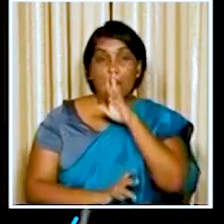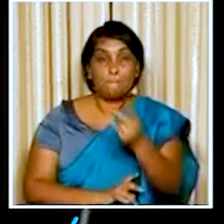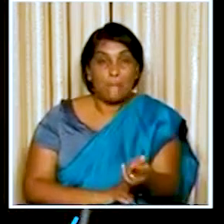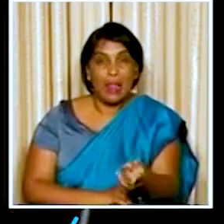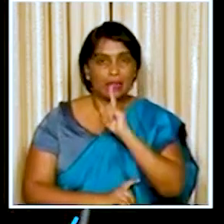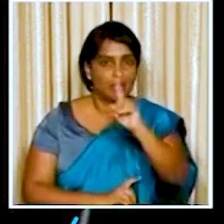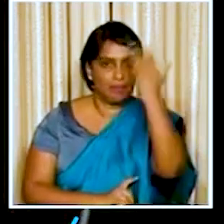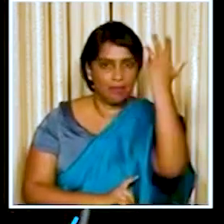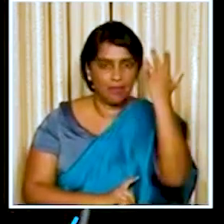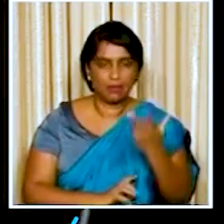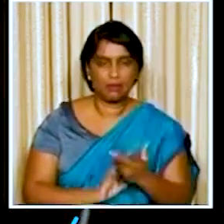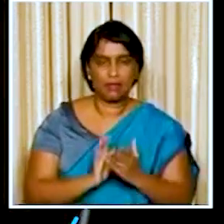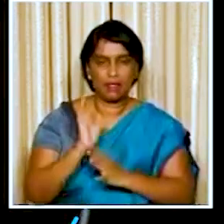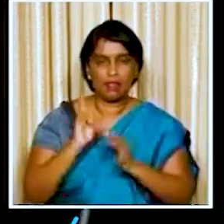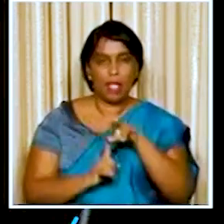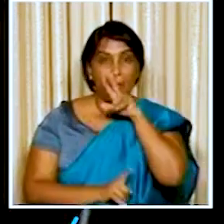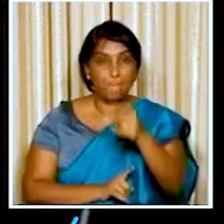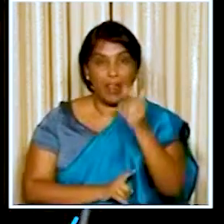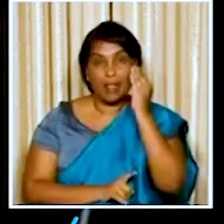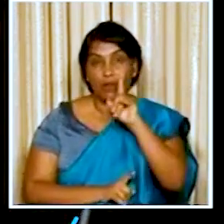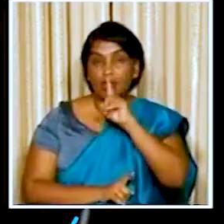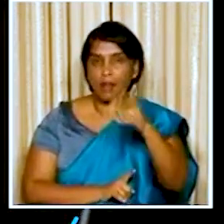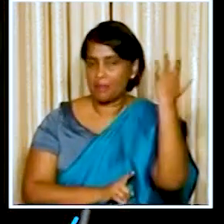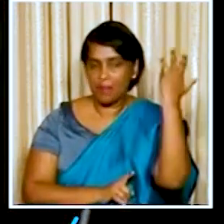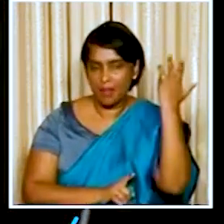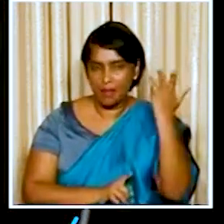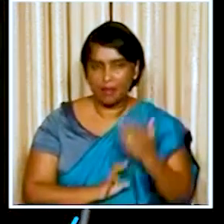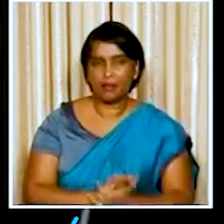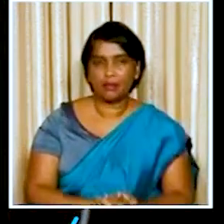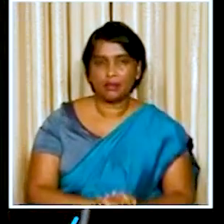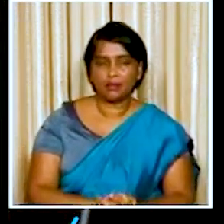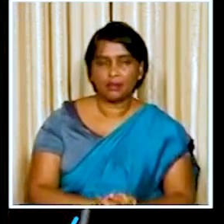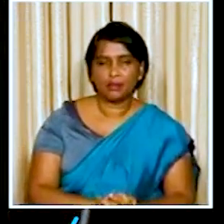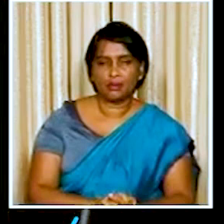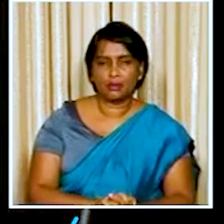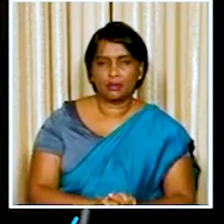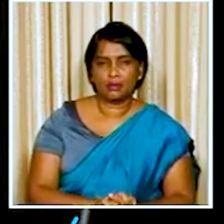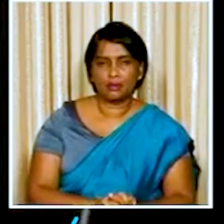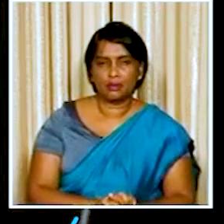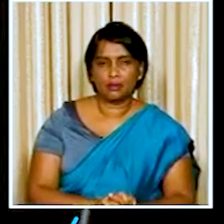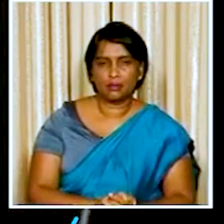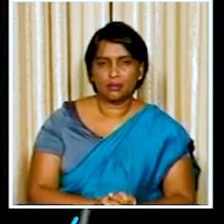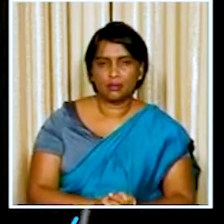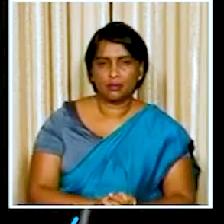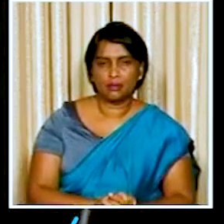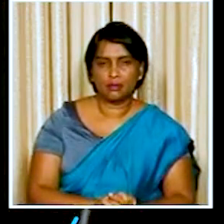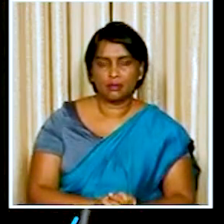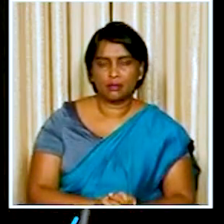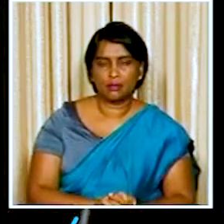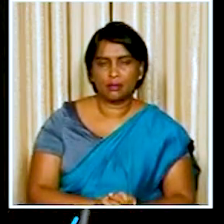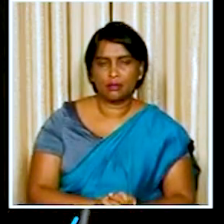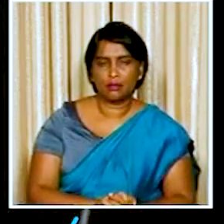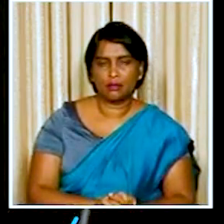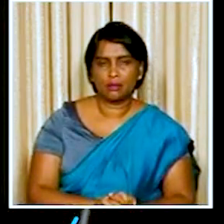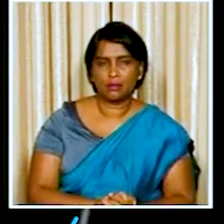ඇතුලේ මන්ත්‍රීවරියන්ට බැල්ලියෝ කියන්න බෑ මේක ඇතුලේ කවුරු කියලාගෙන හිතාගෙන දින්නේ හරි බොහොම ඉස්සෙල්